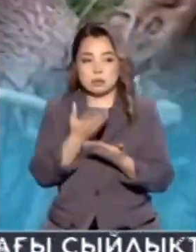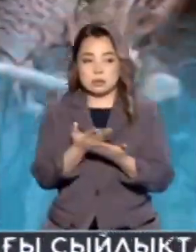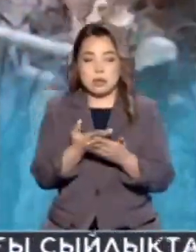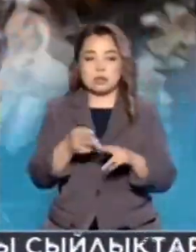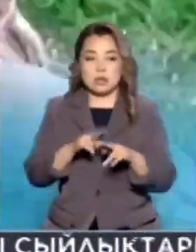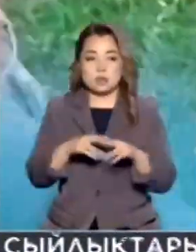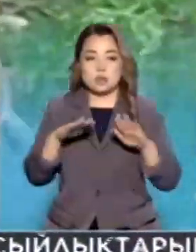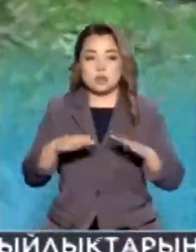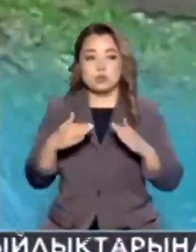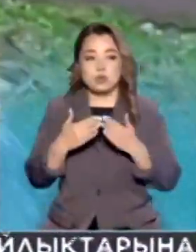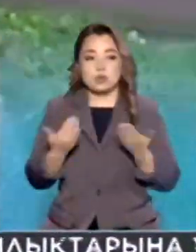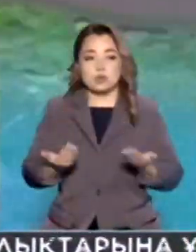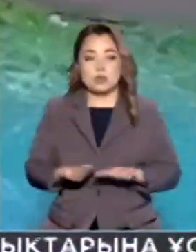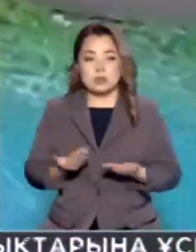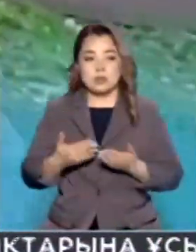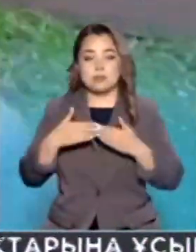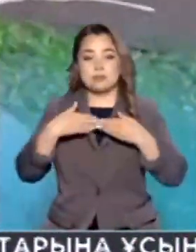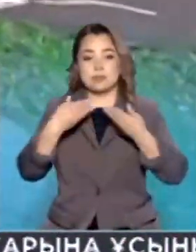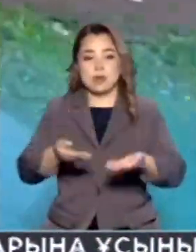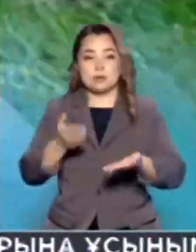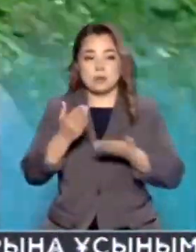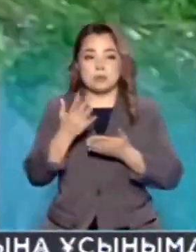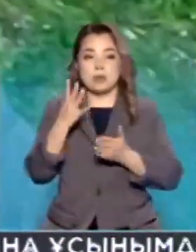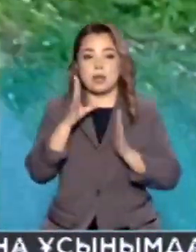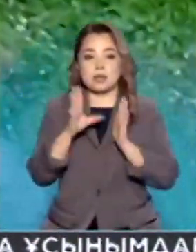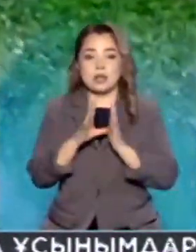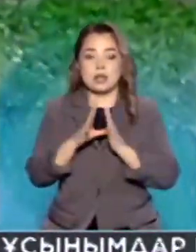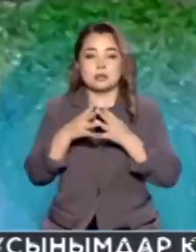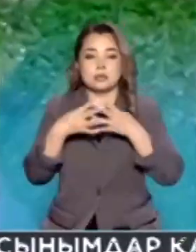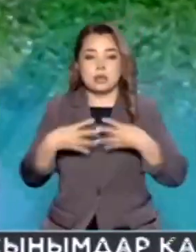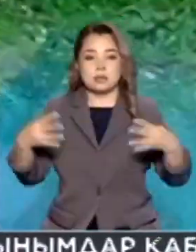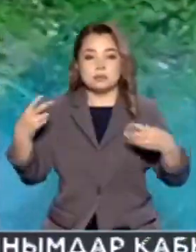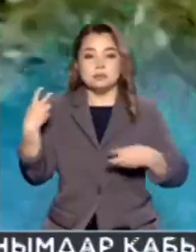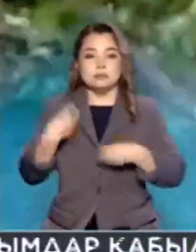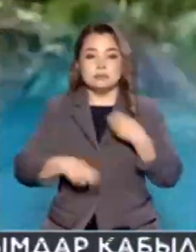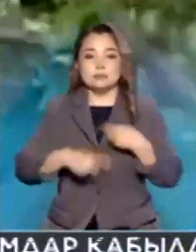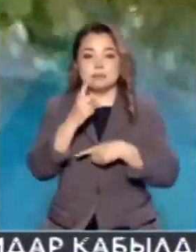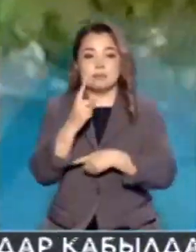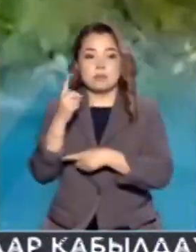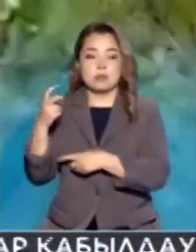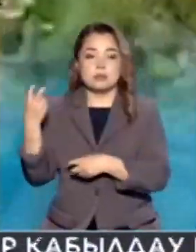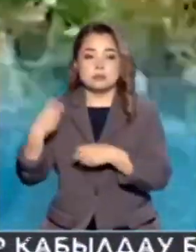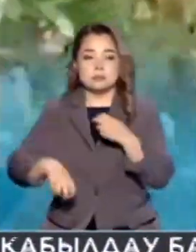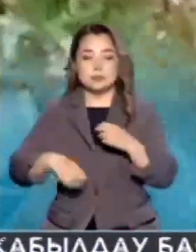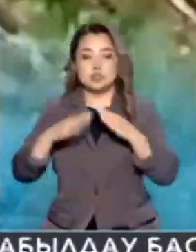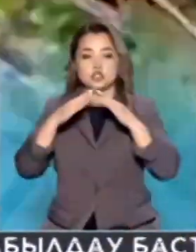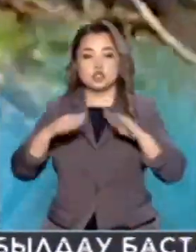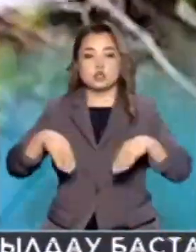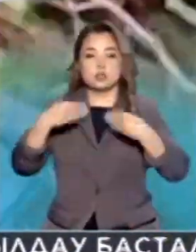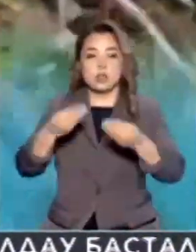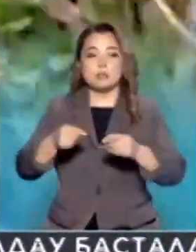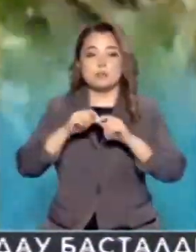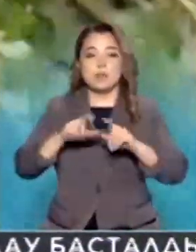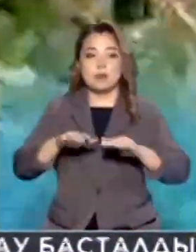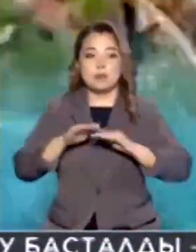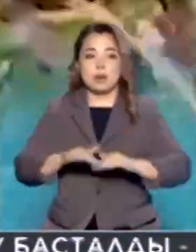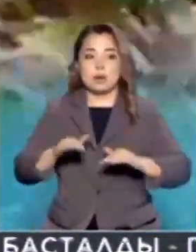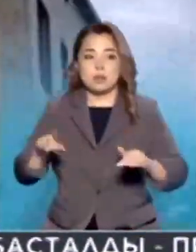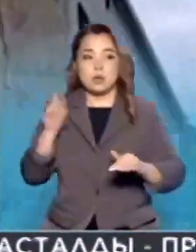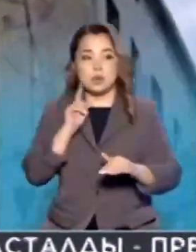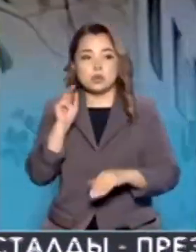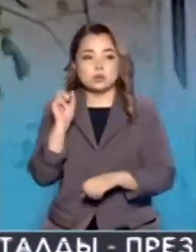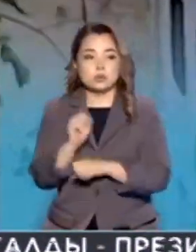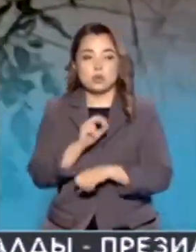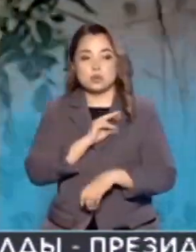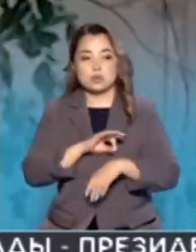мықтап кеткен бір тамыр. Қалада 5 электр бағанасы бөлініп, тұрғындар жарықсыз қалды. Шатыры ұшып кеткен мектеп пен балабақша уақытша